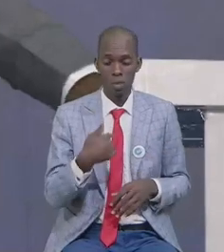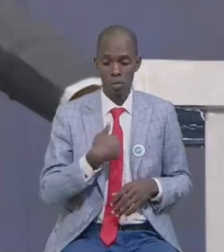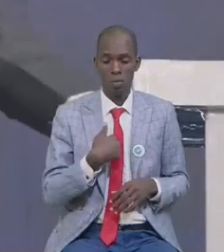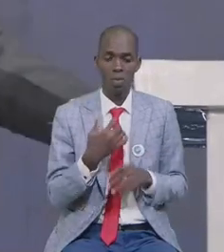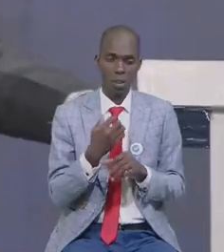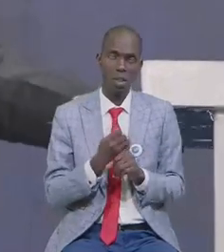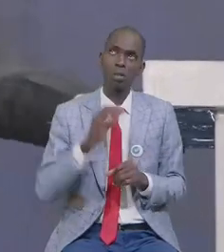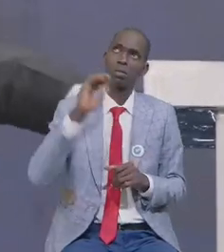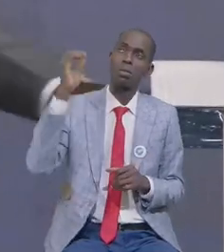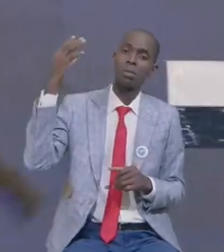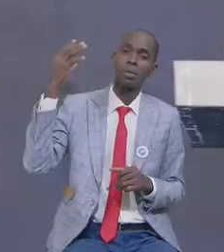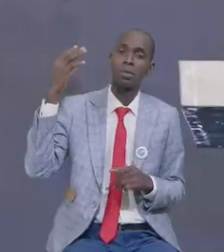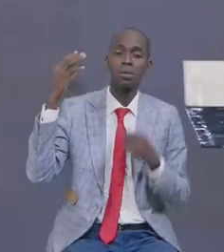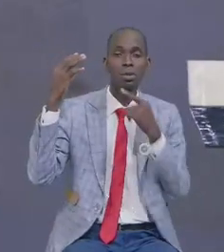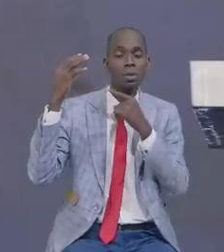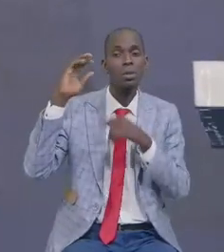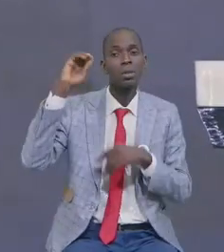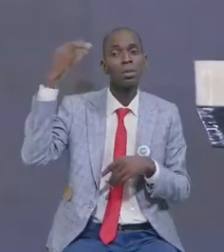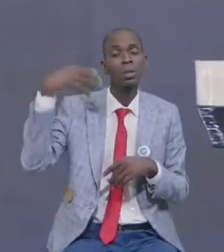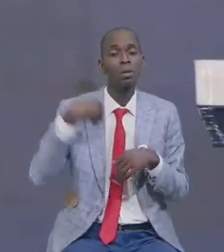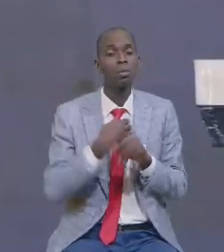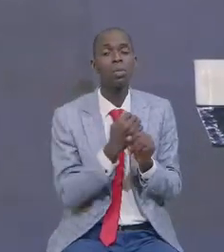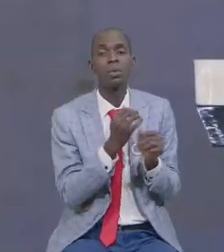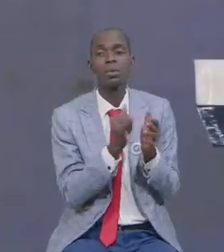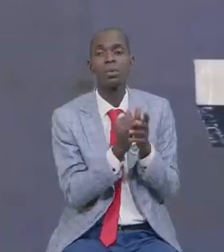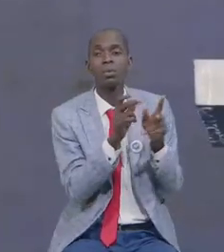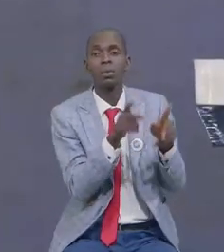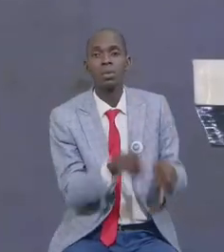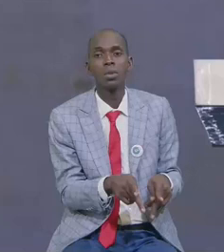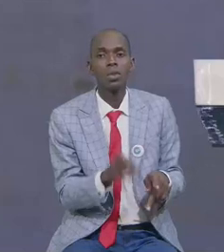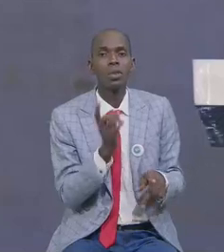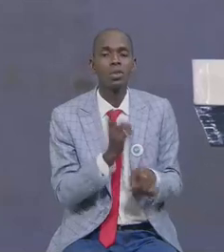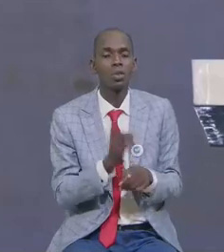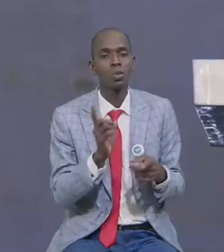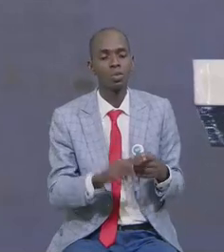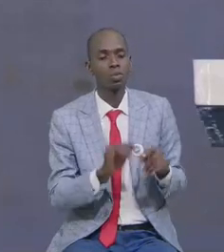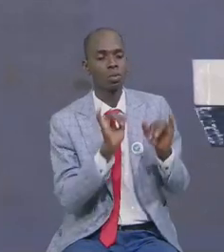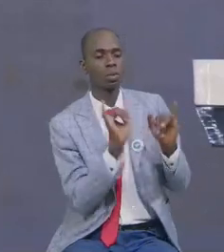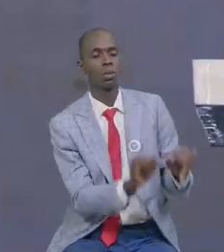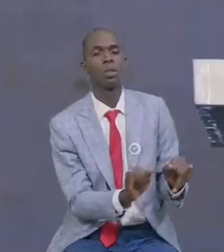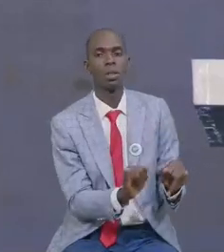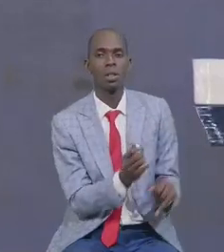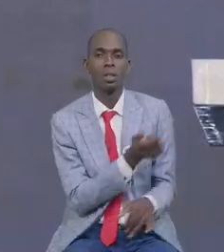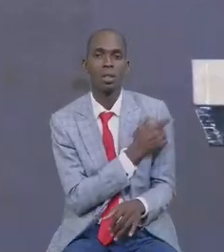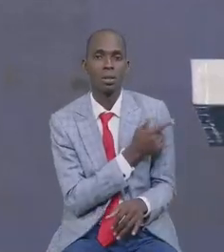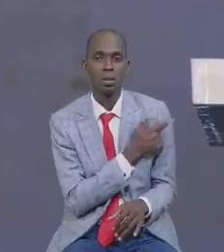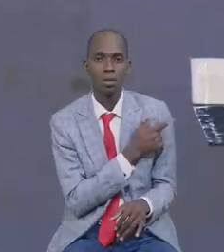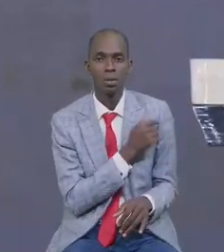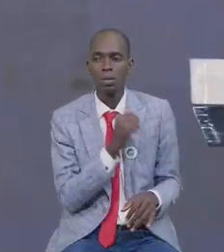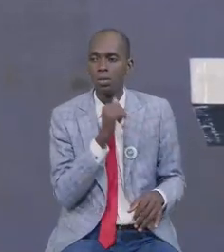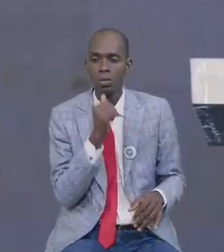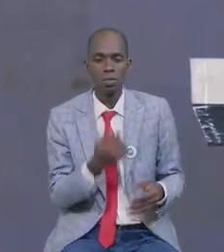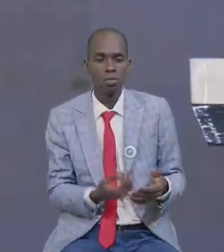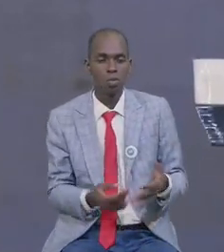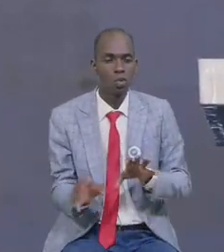La grâce le rend, l'amène à rester là-bas. il ne se lève pas